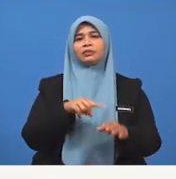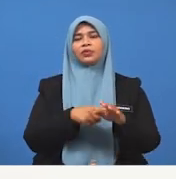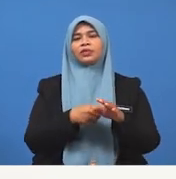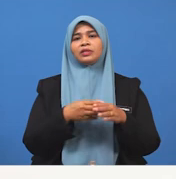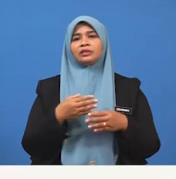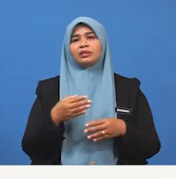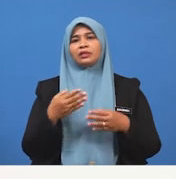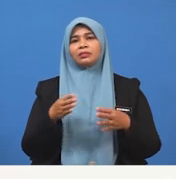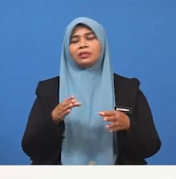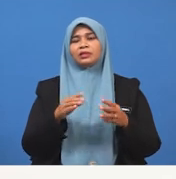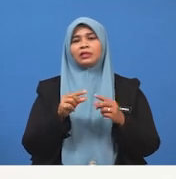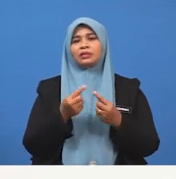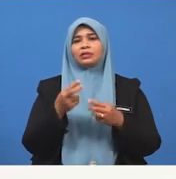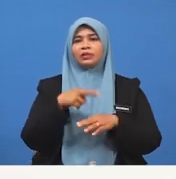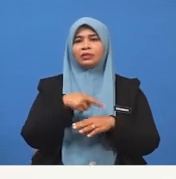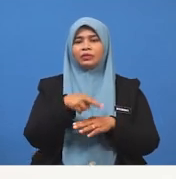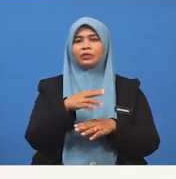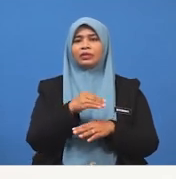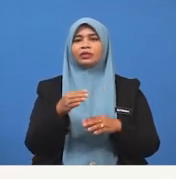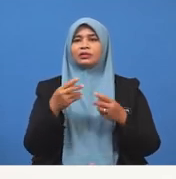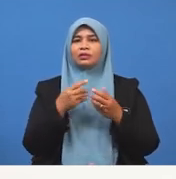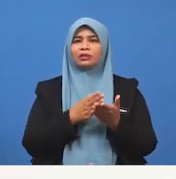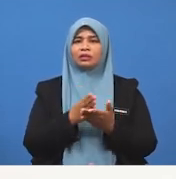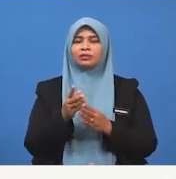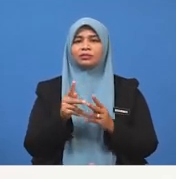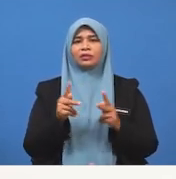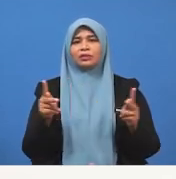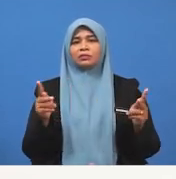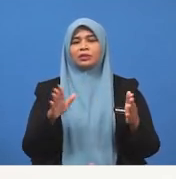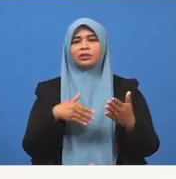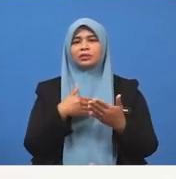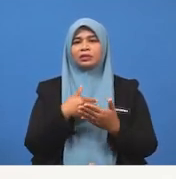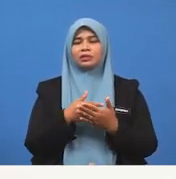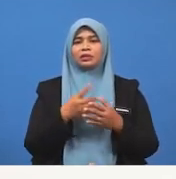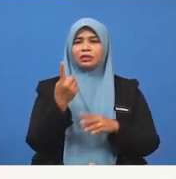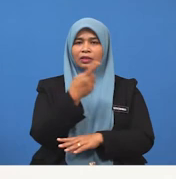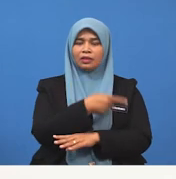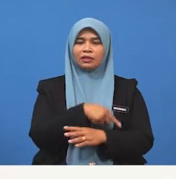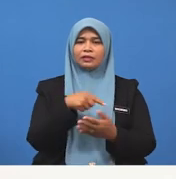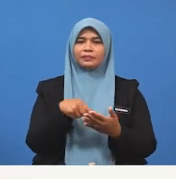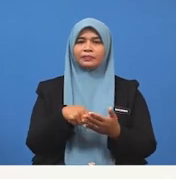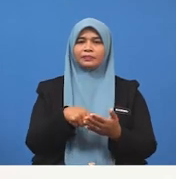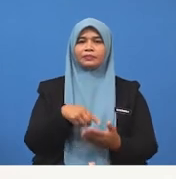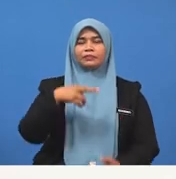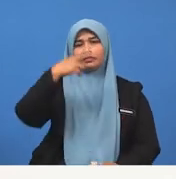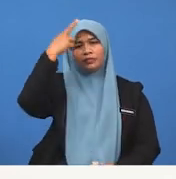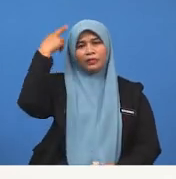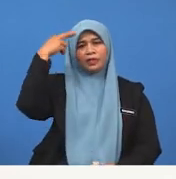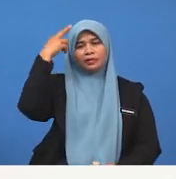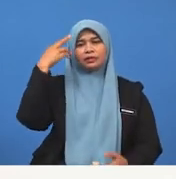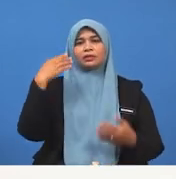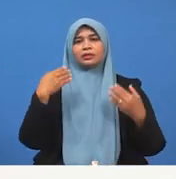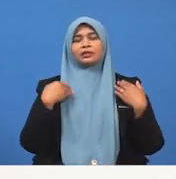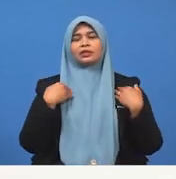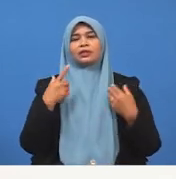diturunkan dan terus berkembang hingga ke hari ini Hai Rosulullah Shallallahu Alaihi Wasallam adalah